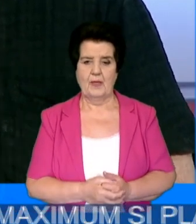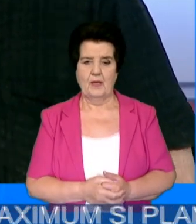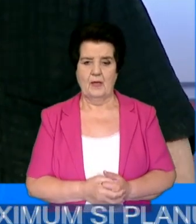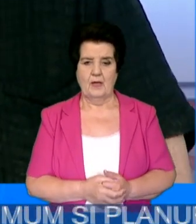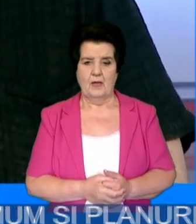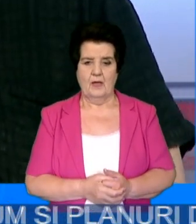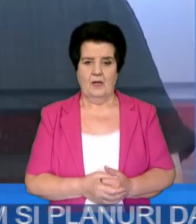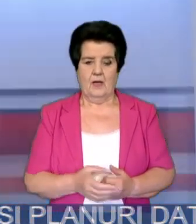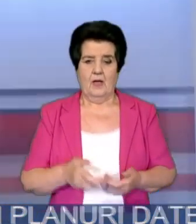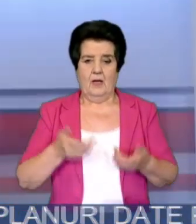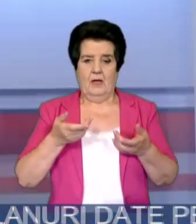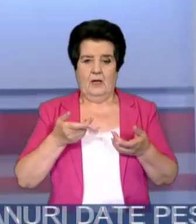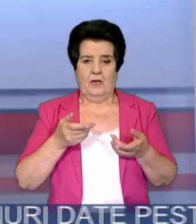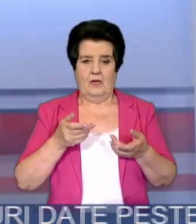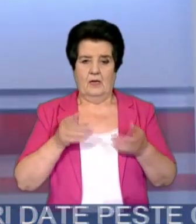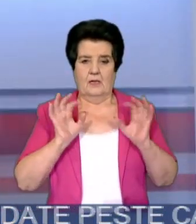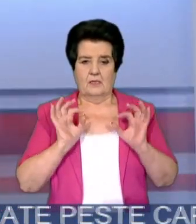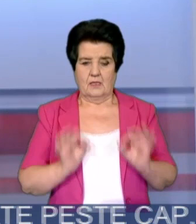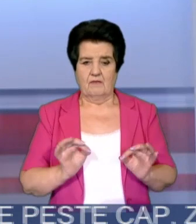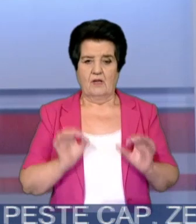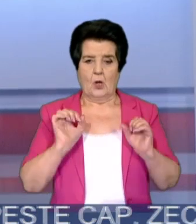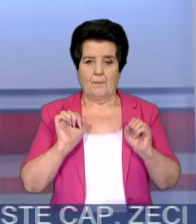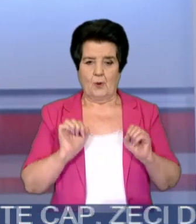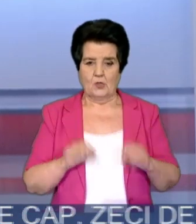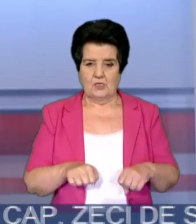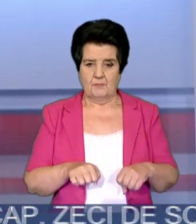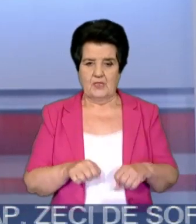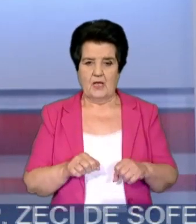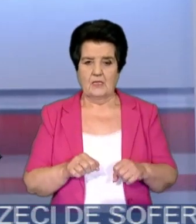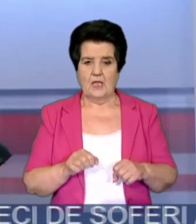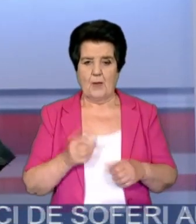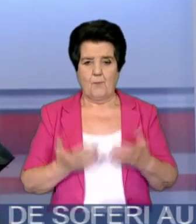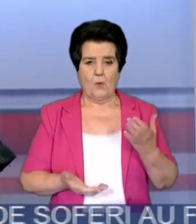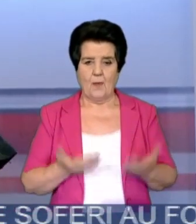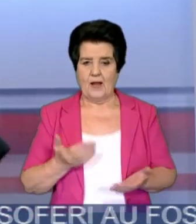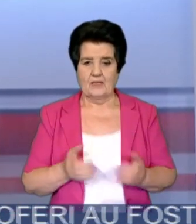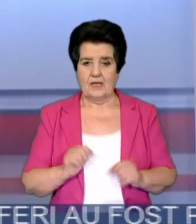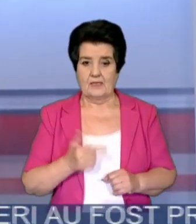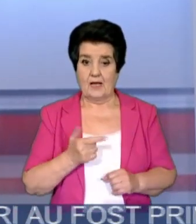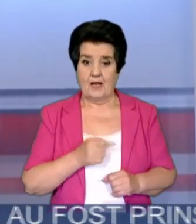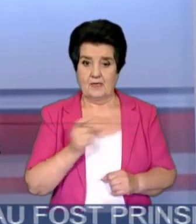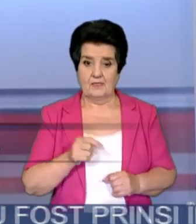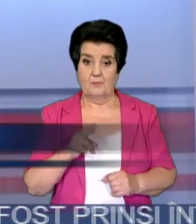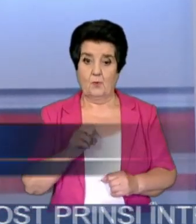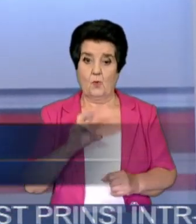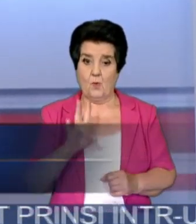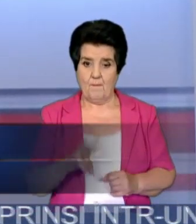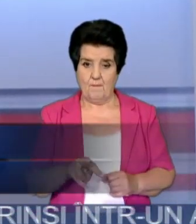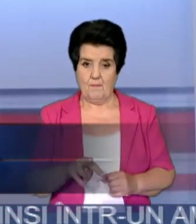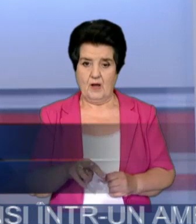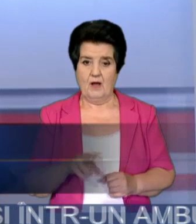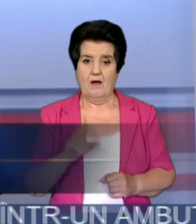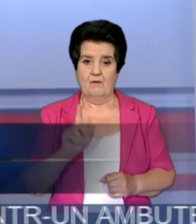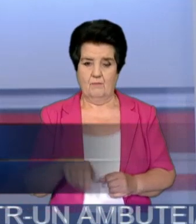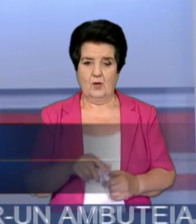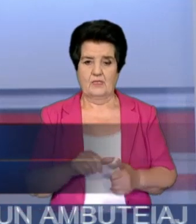nuanțăm lucrurile. Într-adevăr, posibilitatea sau probabilitatea că Gazprom, anume Gazprom, va